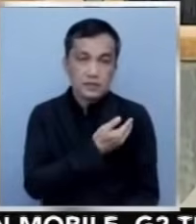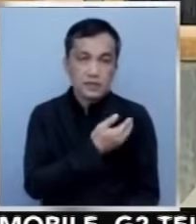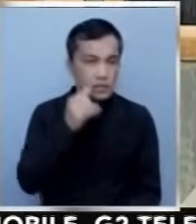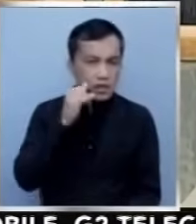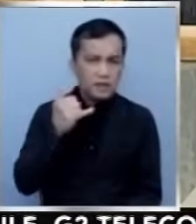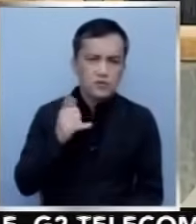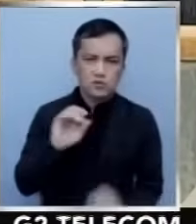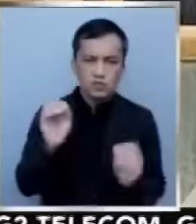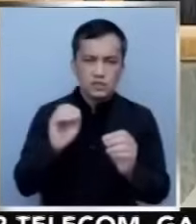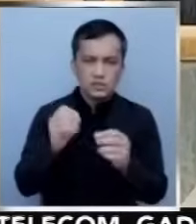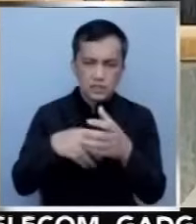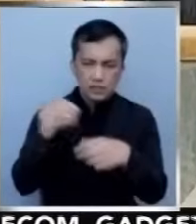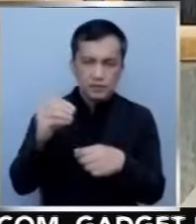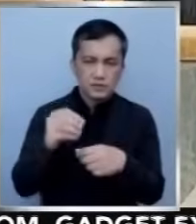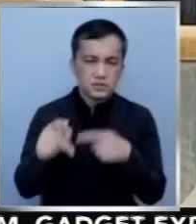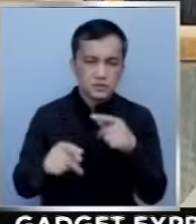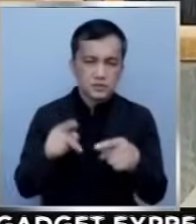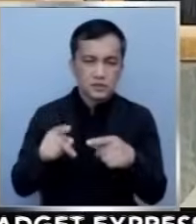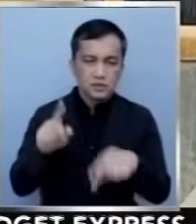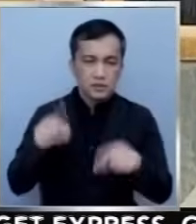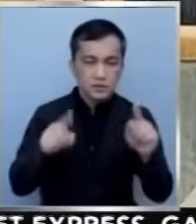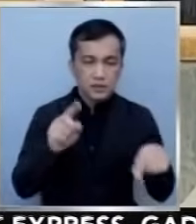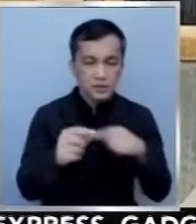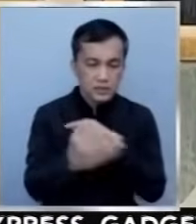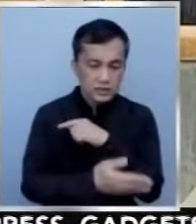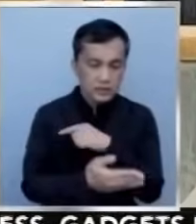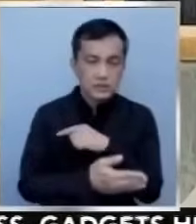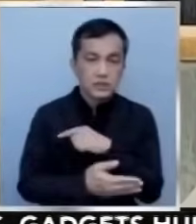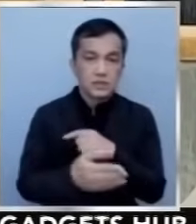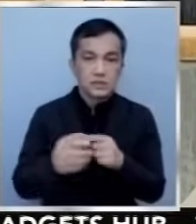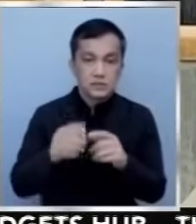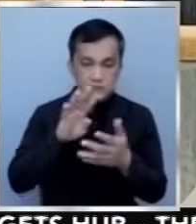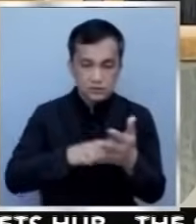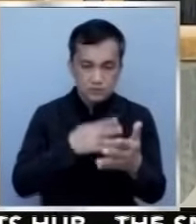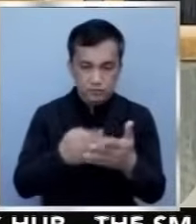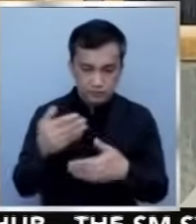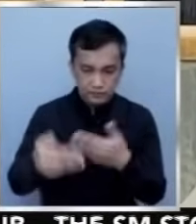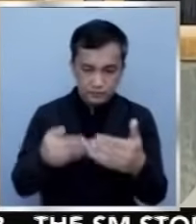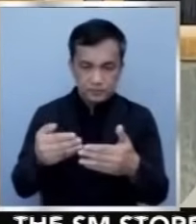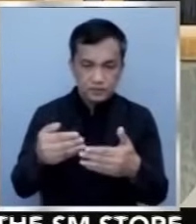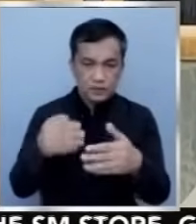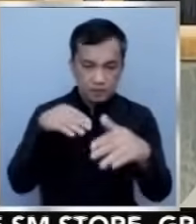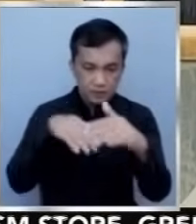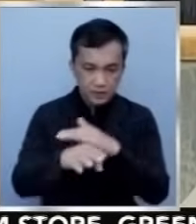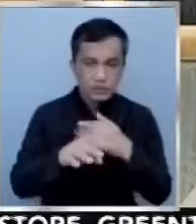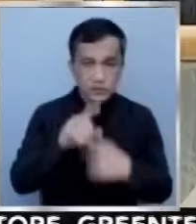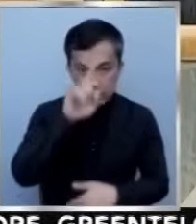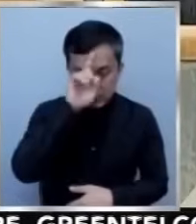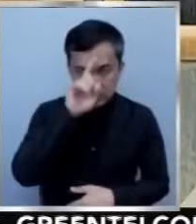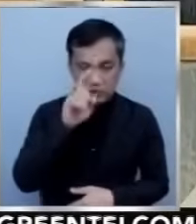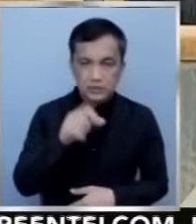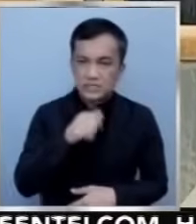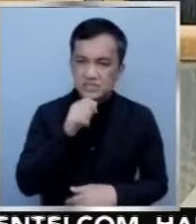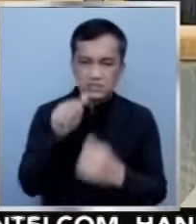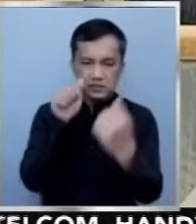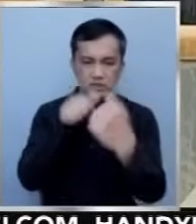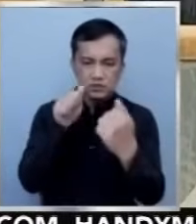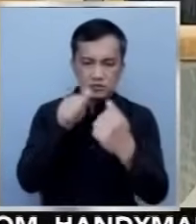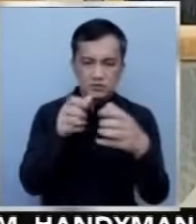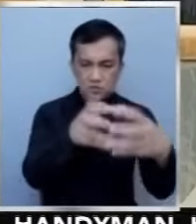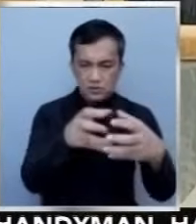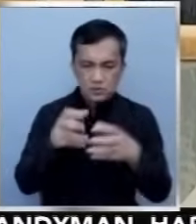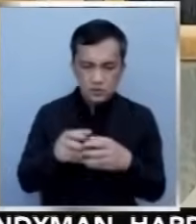sa mga mamamayan ng iba't ibang bansa na nakaschedule na maproseso yung pagpasok dito sa Egypt dahil hindi nagkasundo yung mga partidong may kontrol sa